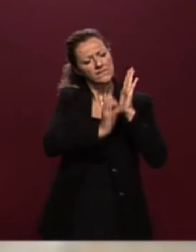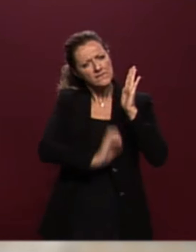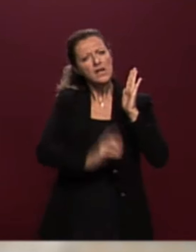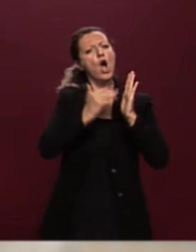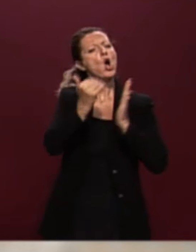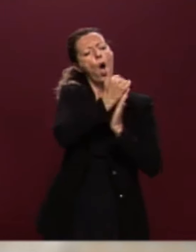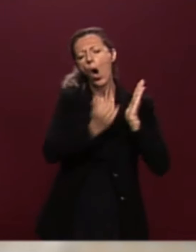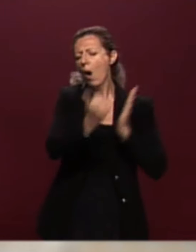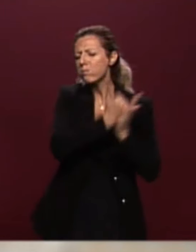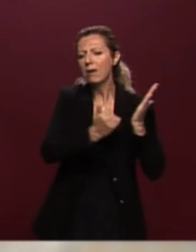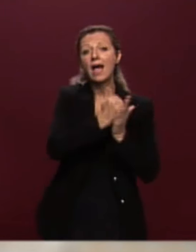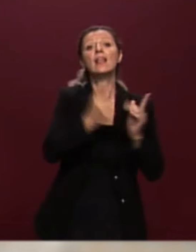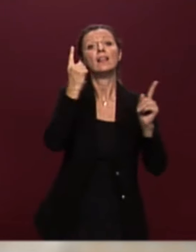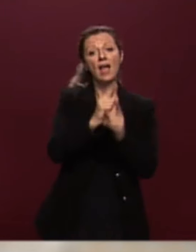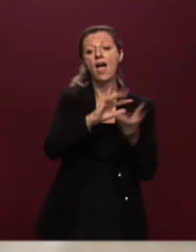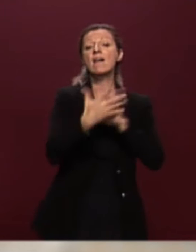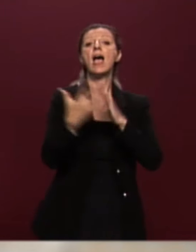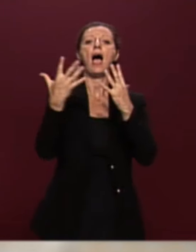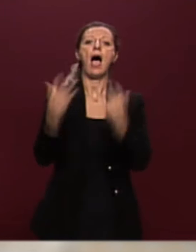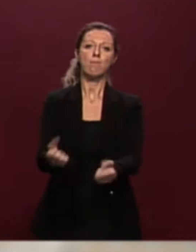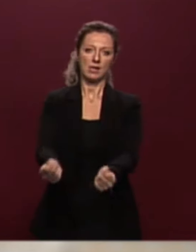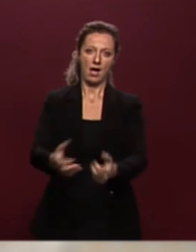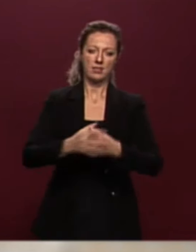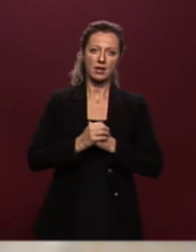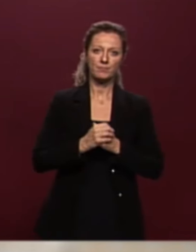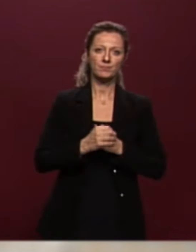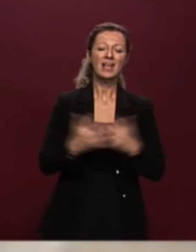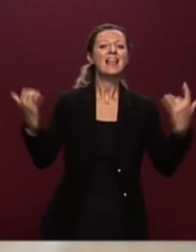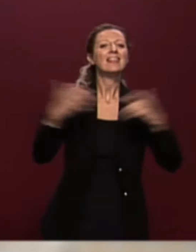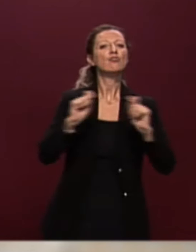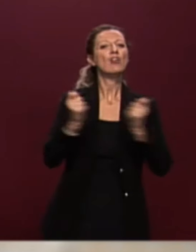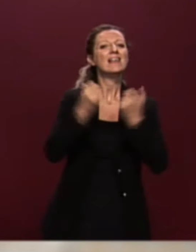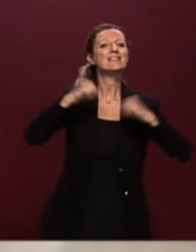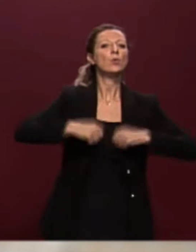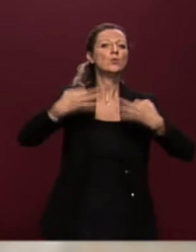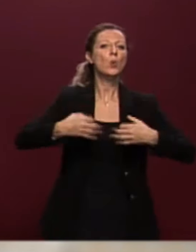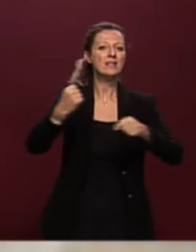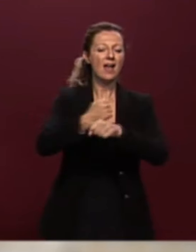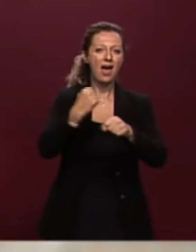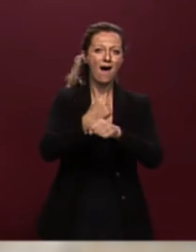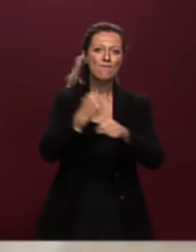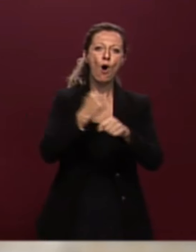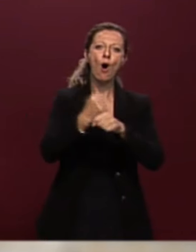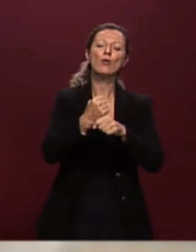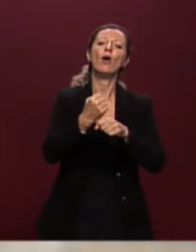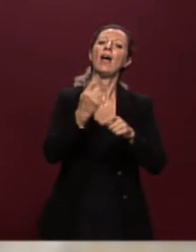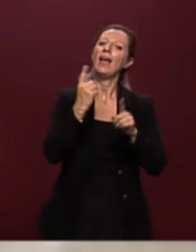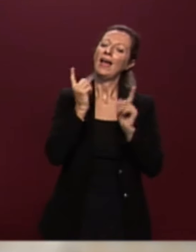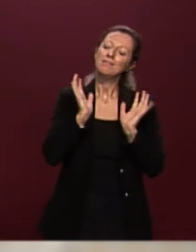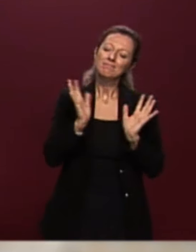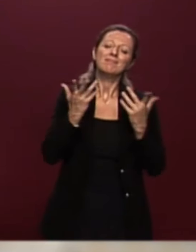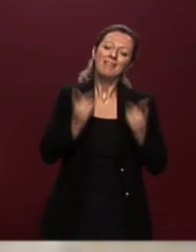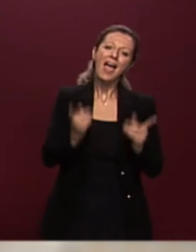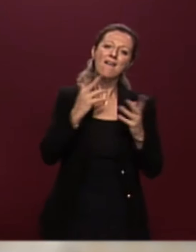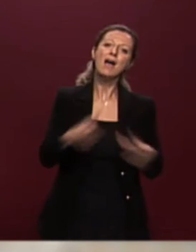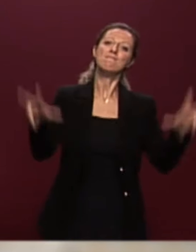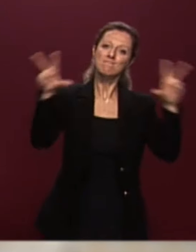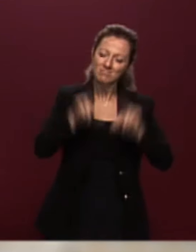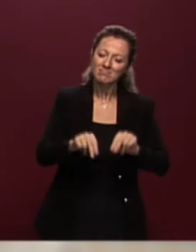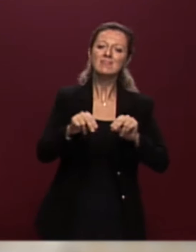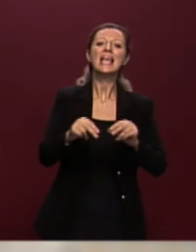va applicata. Gli Stati Generali della Salute e della Sicurezza sul Lavoro riaffermino quindi l'impegno